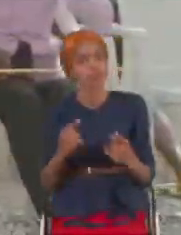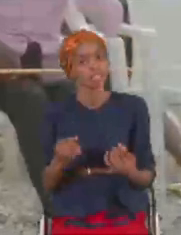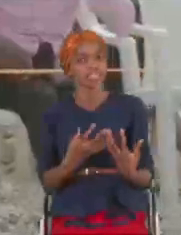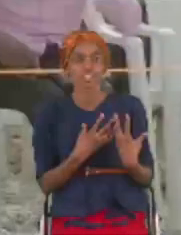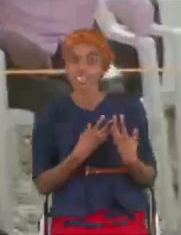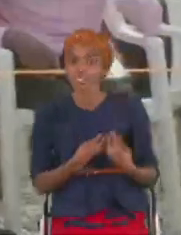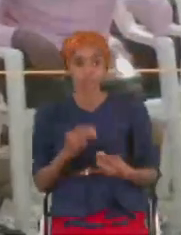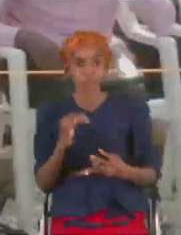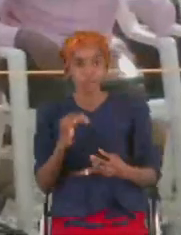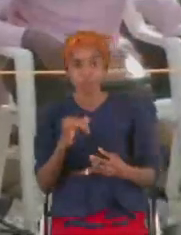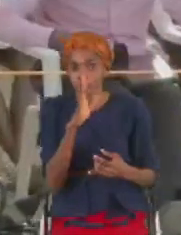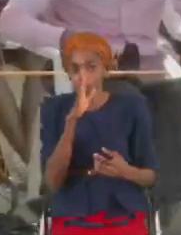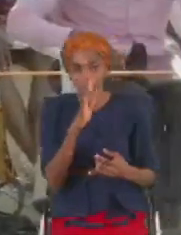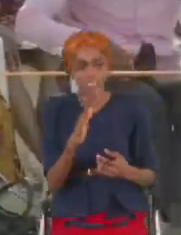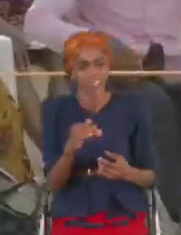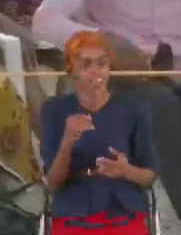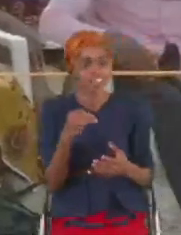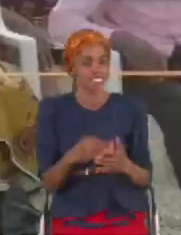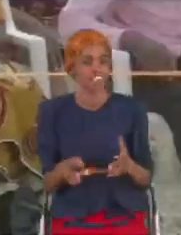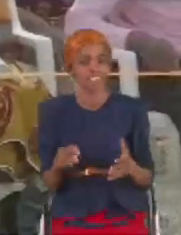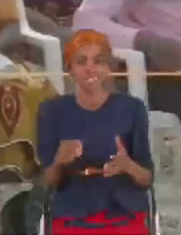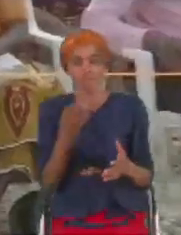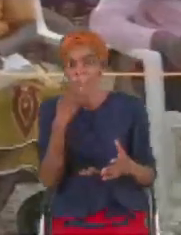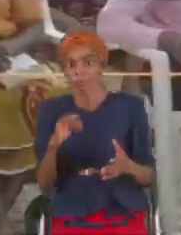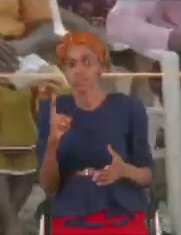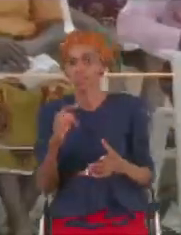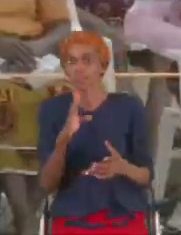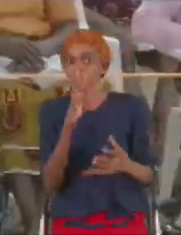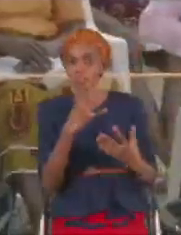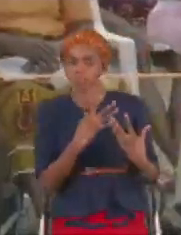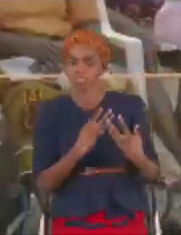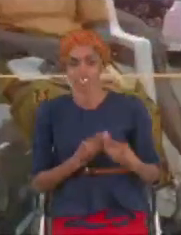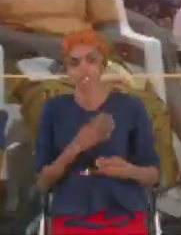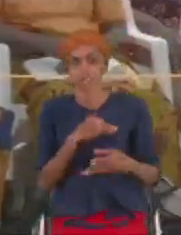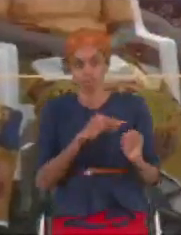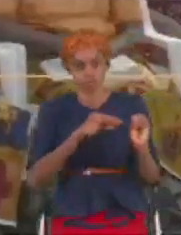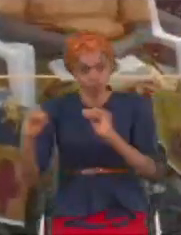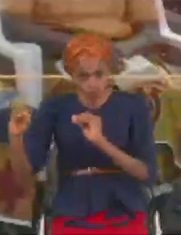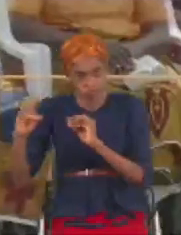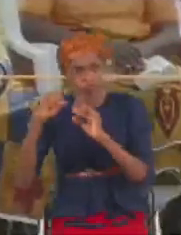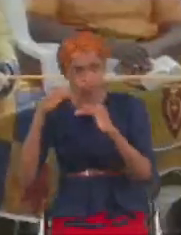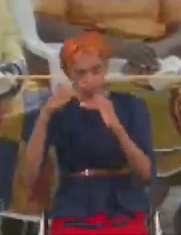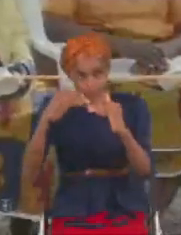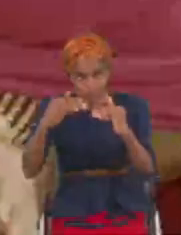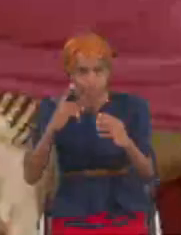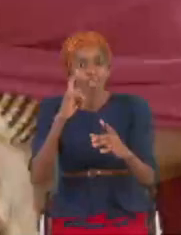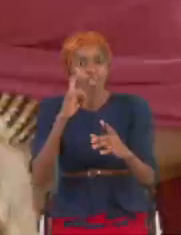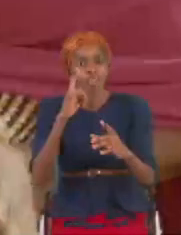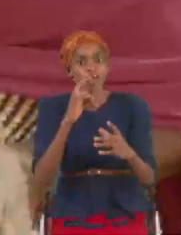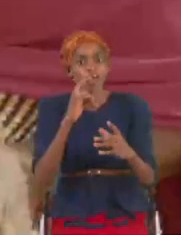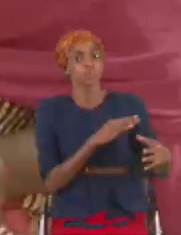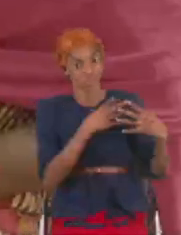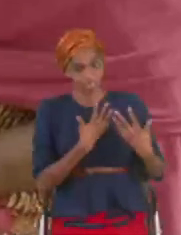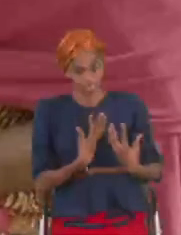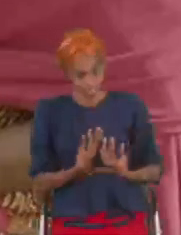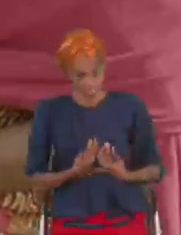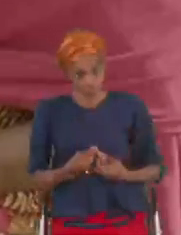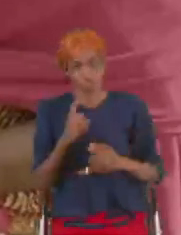ta douceur ne va pas être des avantages très gentil tu vas avancez tuez jean do et ira le plus loin